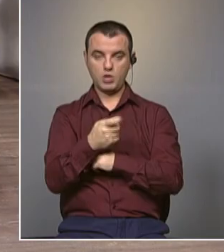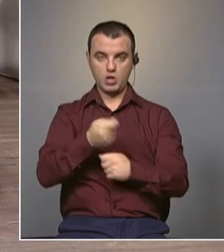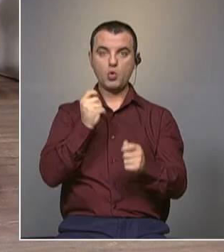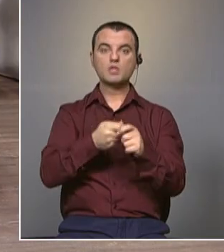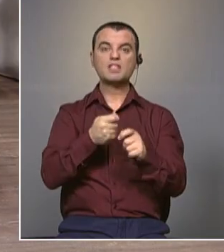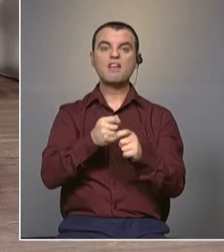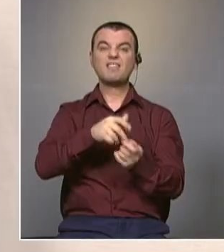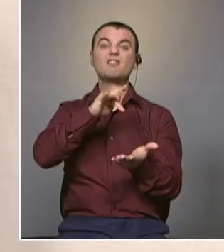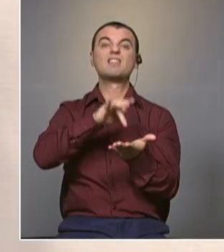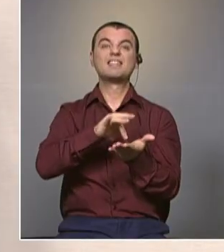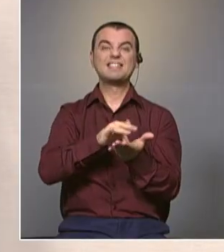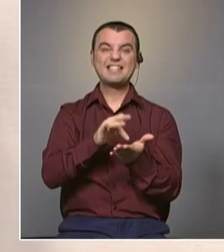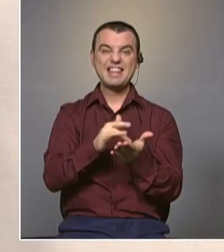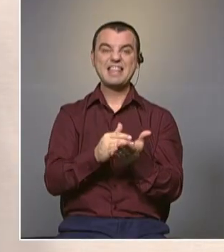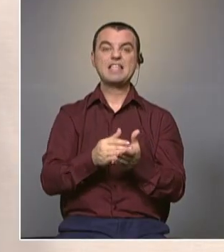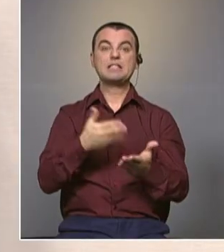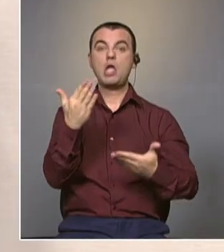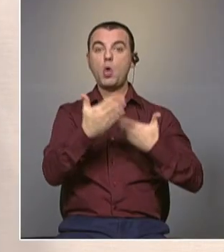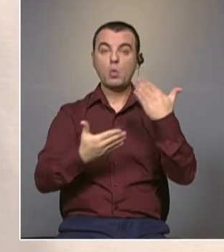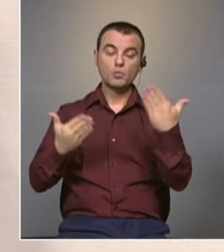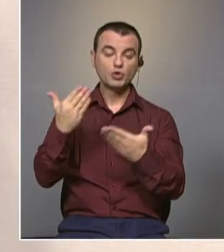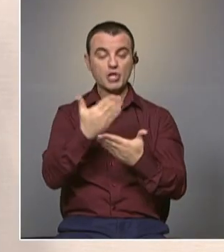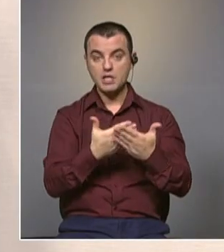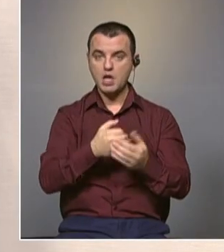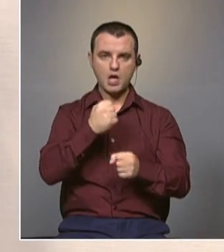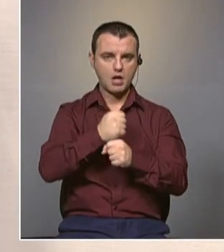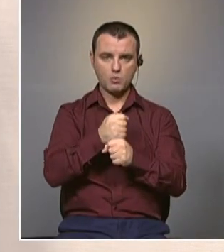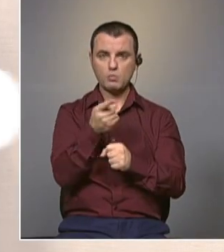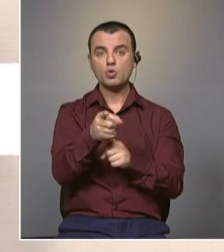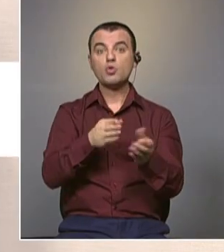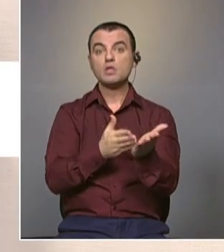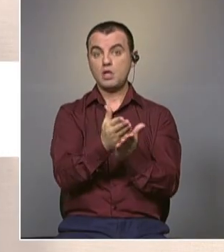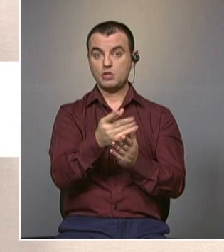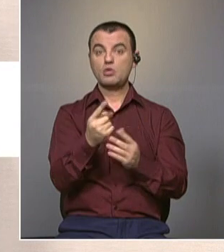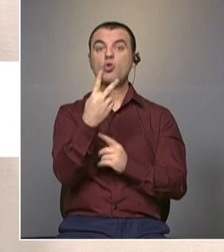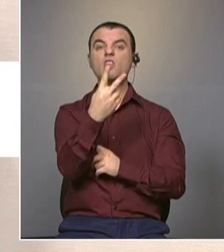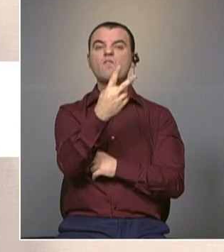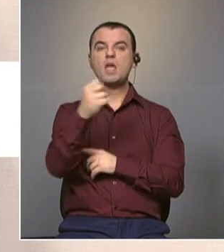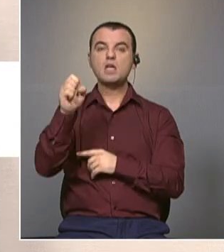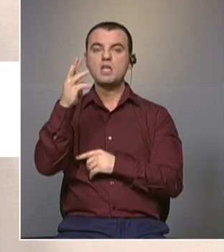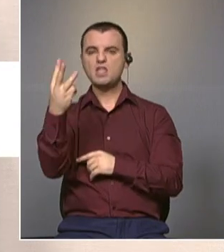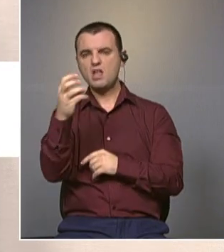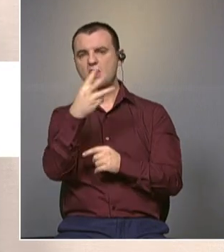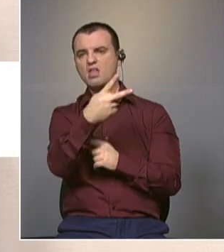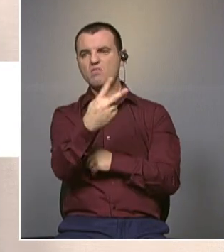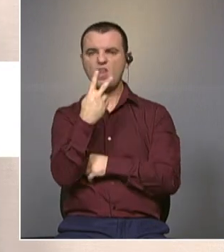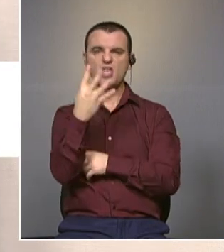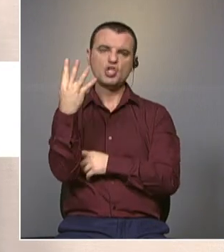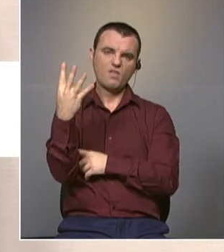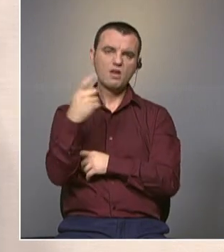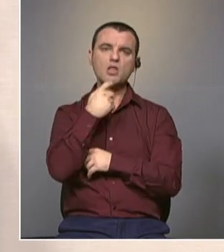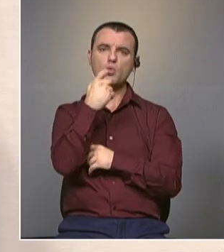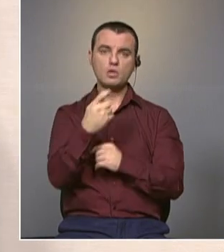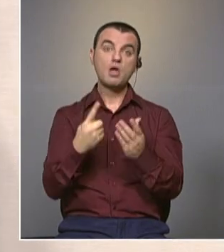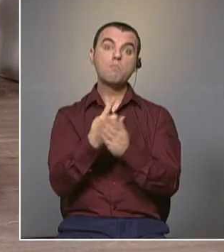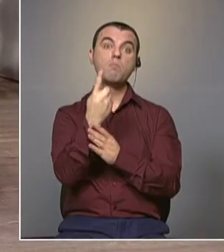такъв работим по този начин, но още 2003-2004 година първите български деца са били там. Значи повече от 15 повече, години да. Всъщност.